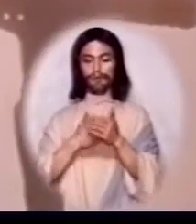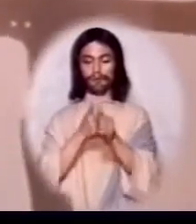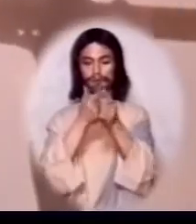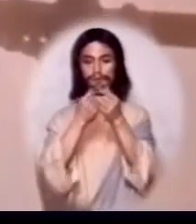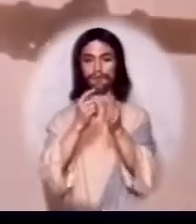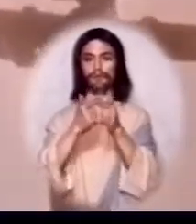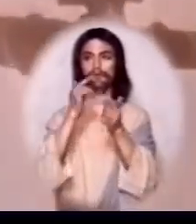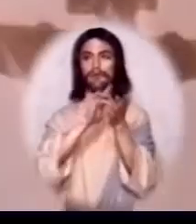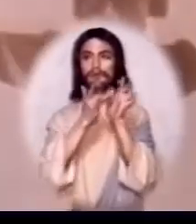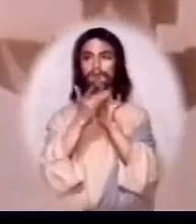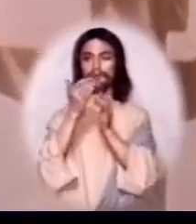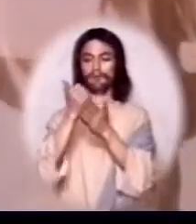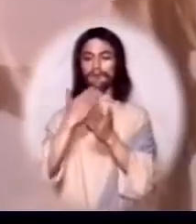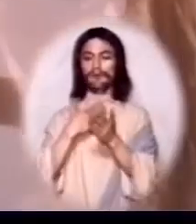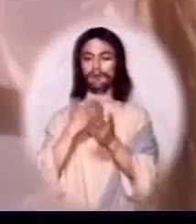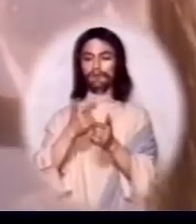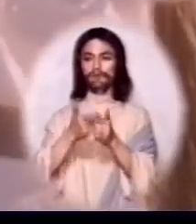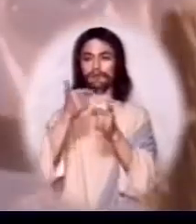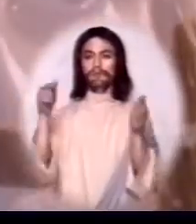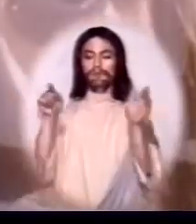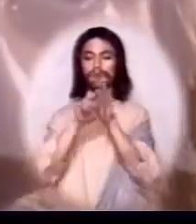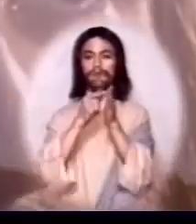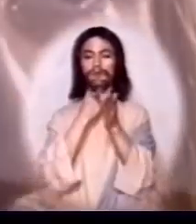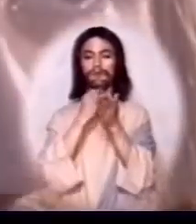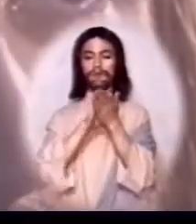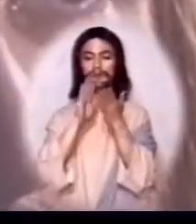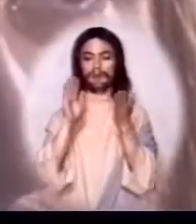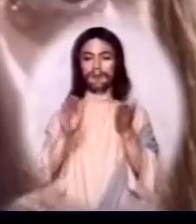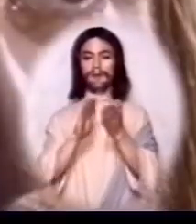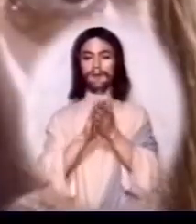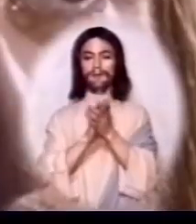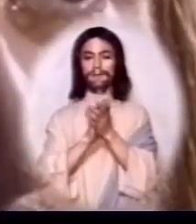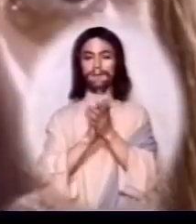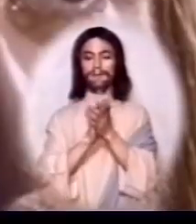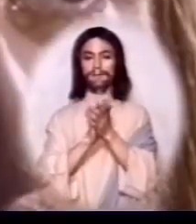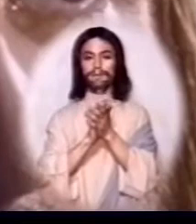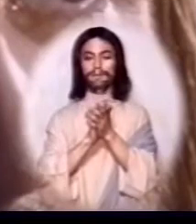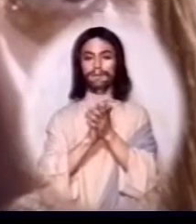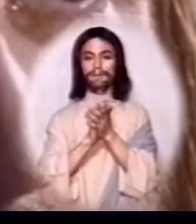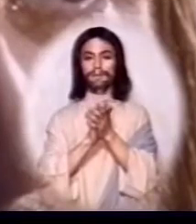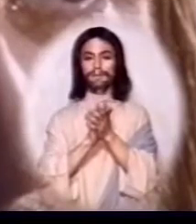따라 하십시오. 주 예수님, 나는 주님을 믿고 싶습니다.